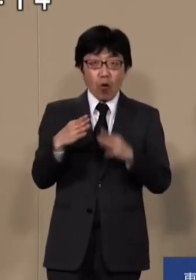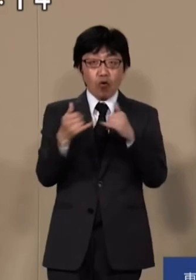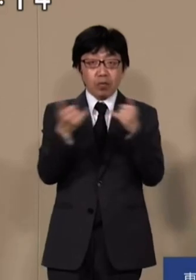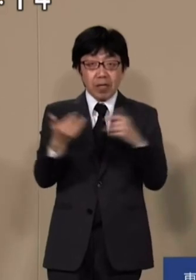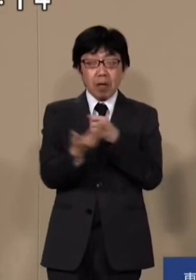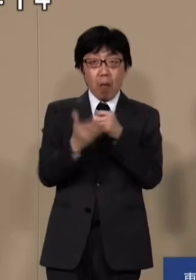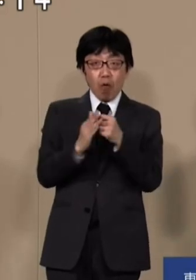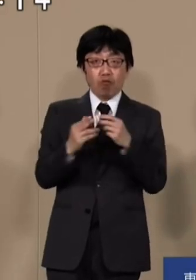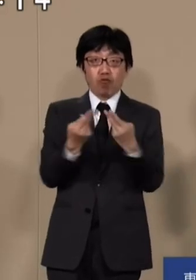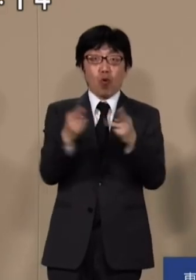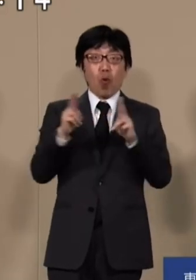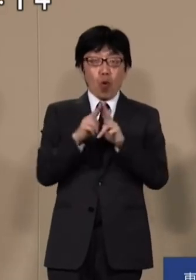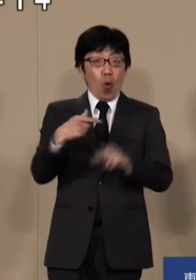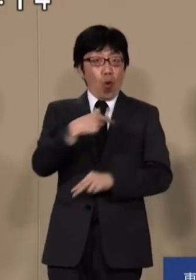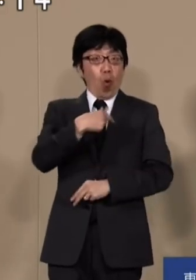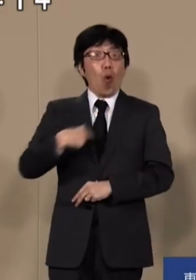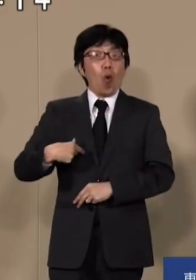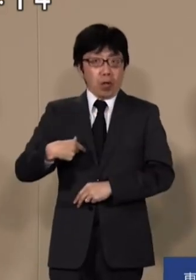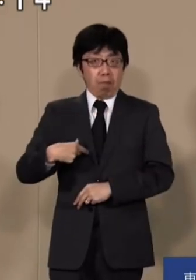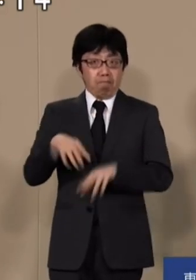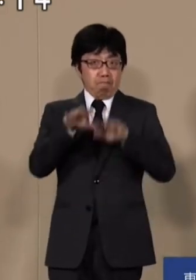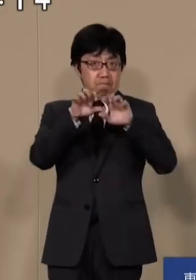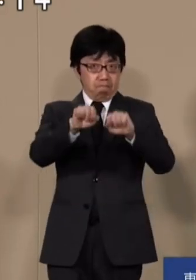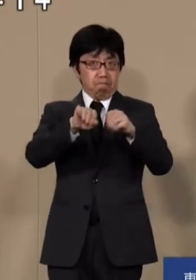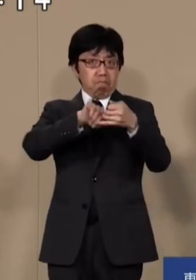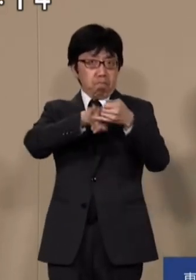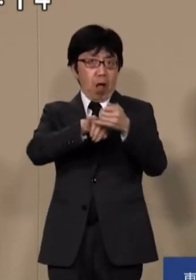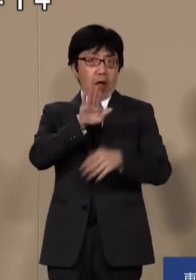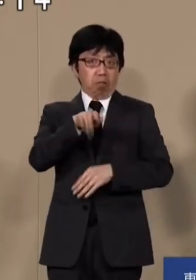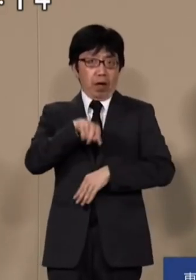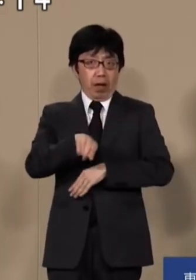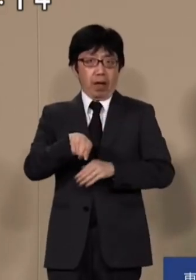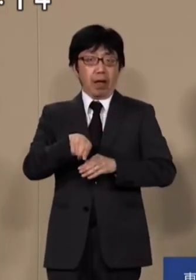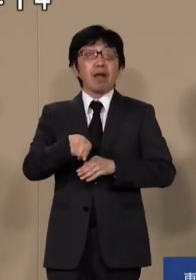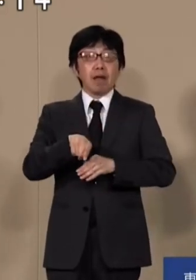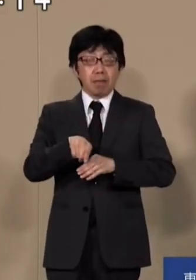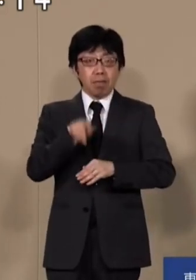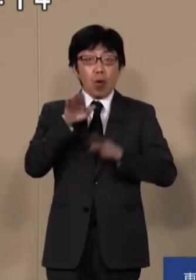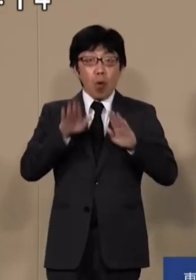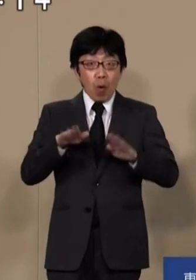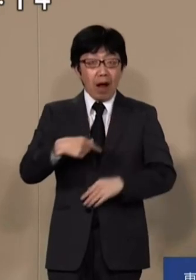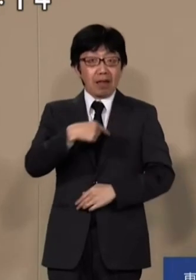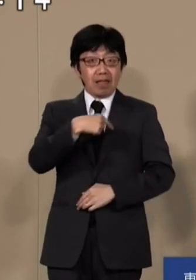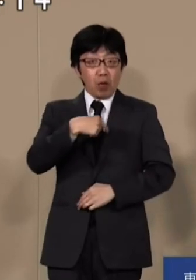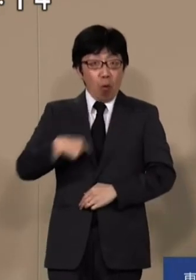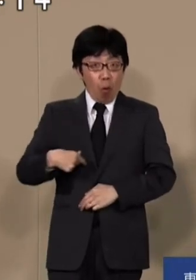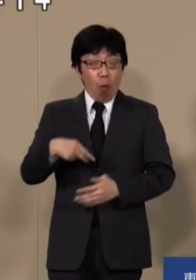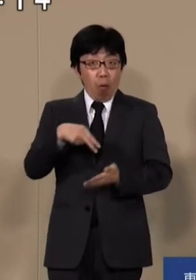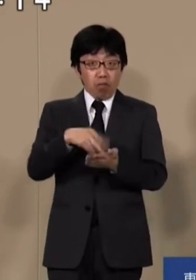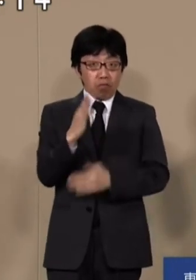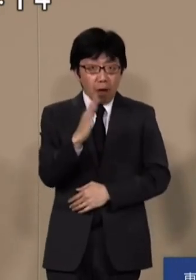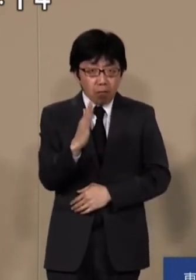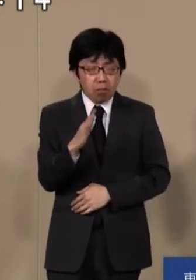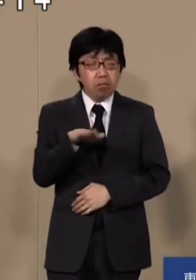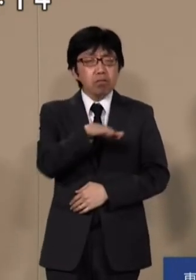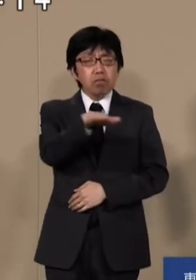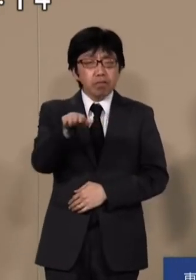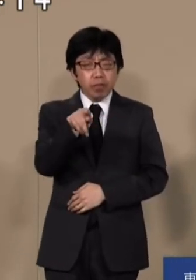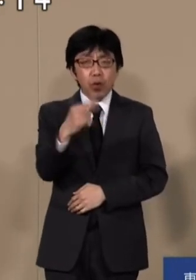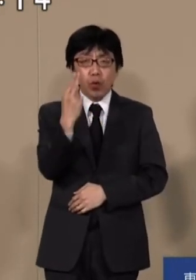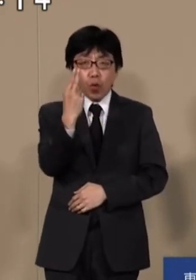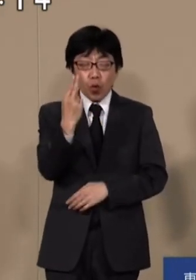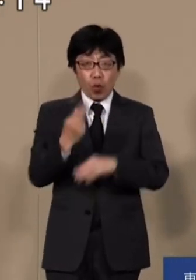国民を守る等の候補者たちのスペースですが私たちは今回立補しない皆様にも東京